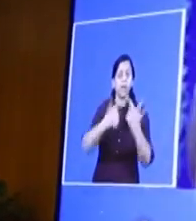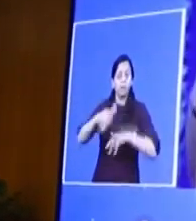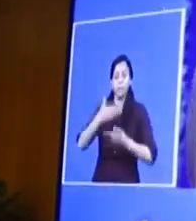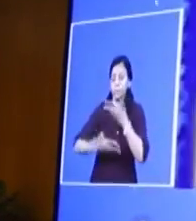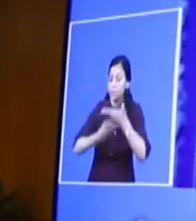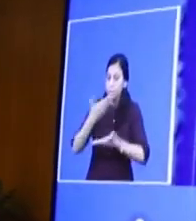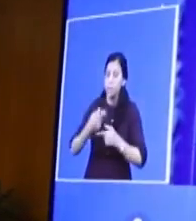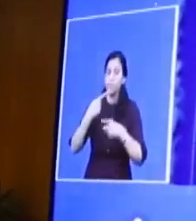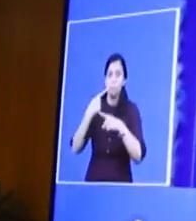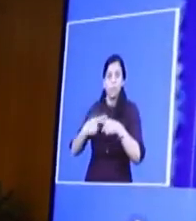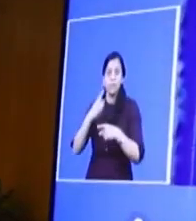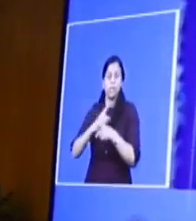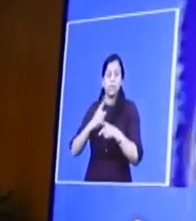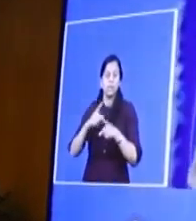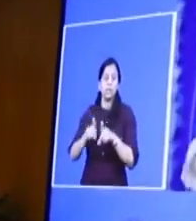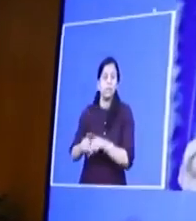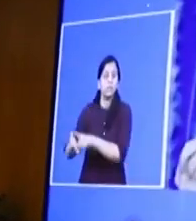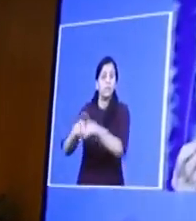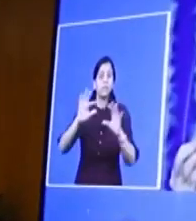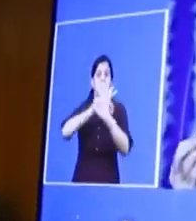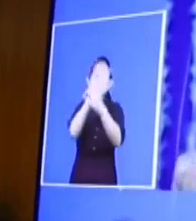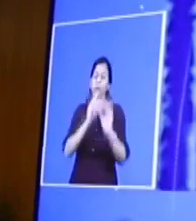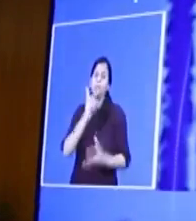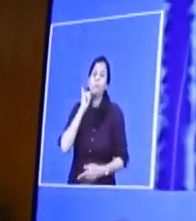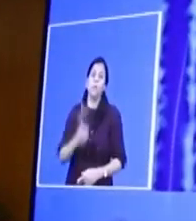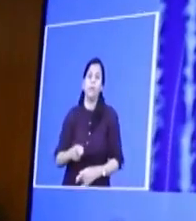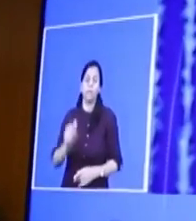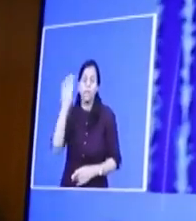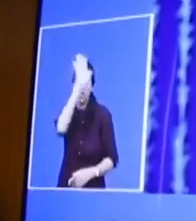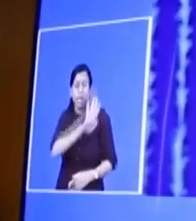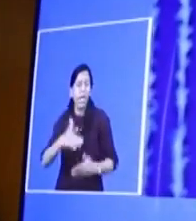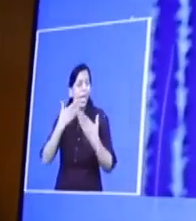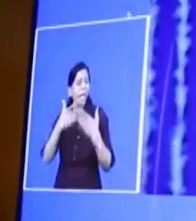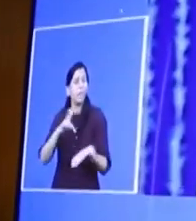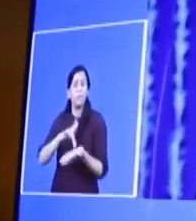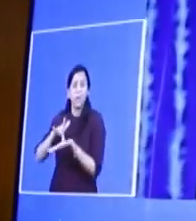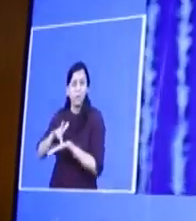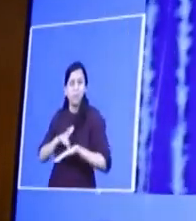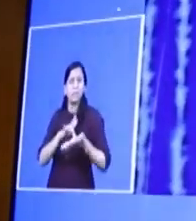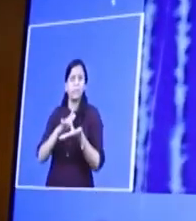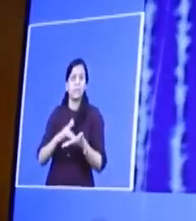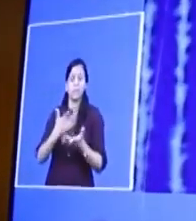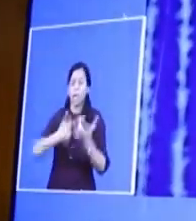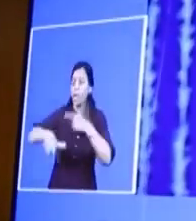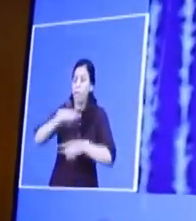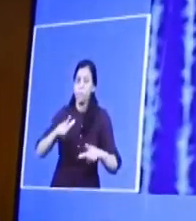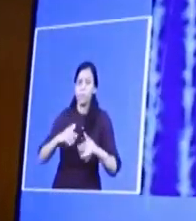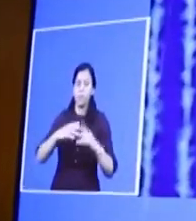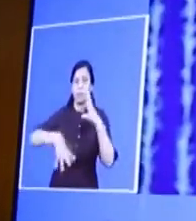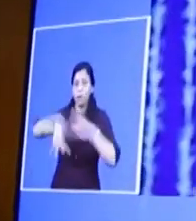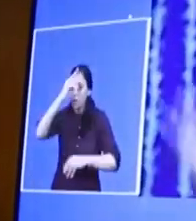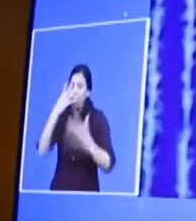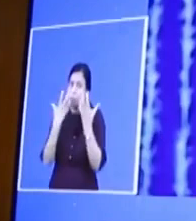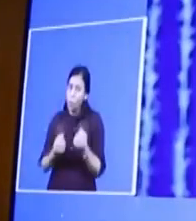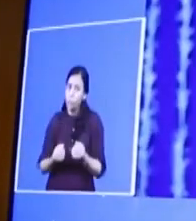सिखाई जाए, एक ही प्रकार के टीचर तैयार किए जाए, ताकि हिंदुस्तान के किसी भी कोने में निशानी से अगर उसको